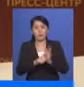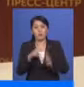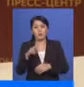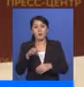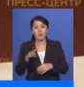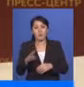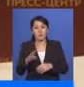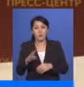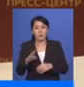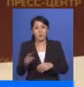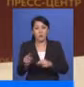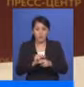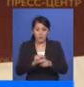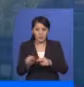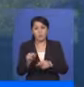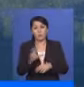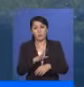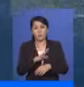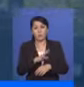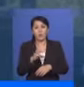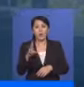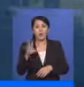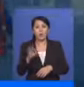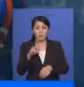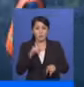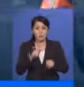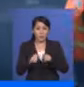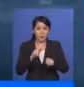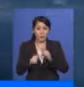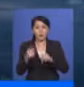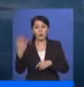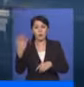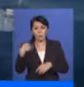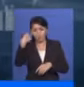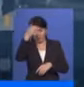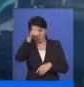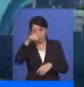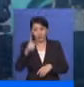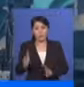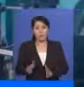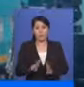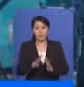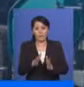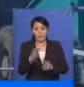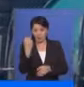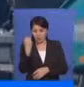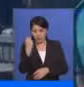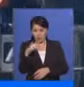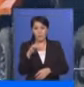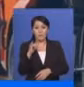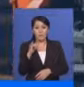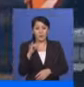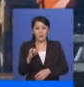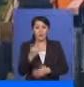тас жолға орташа жөндеу жасалды. Алайда тексеріс барысында былтыр жөндеуден өткен жолдардың кейбірінің сын көтермейтіндігі